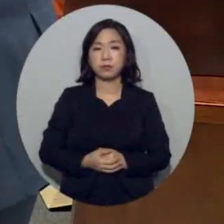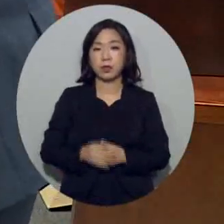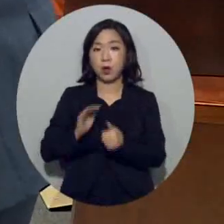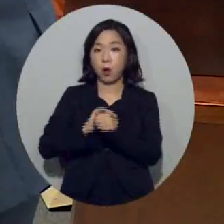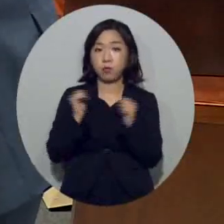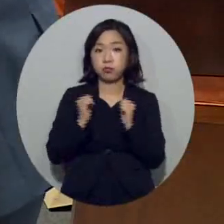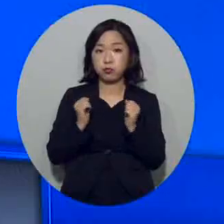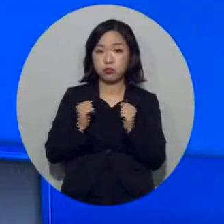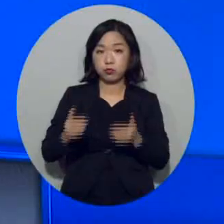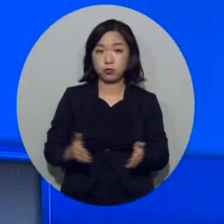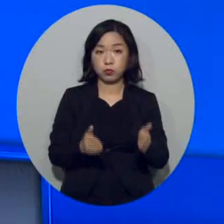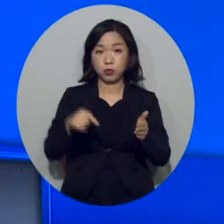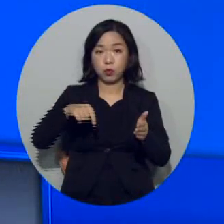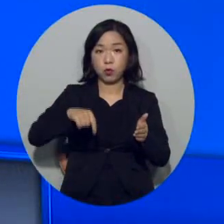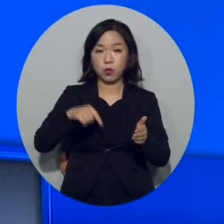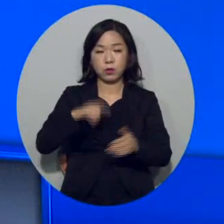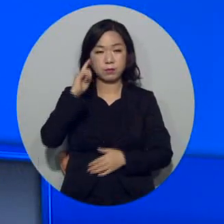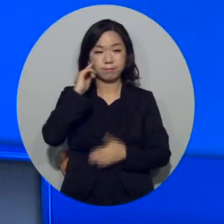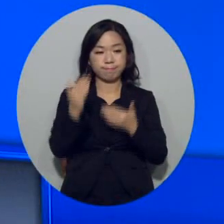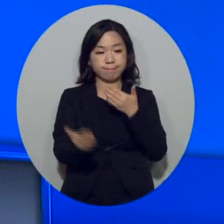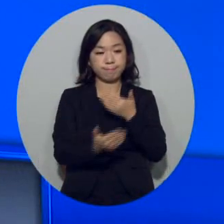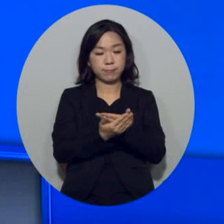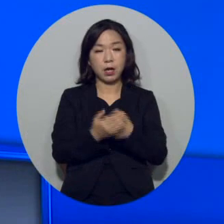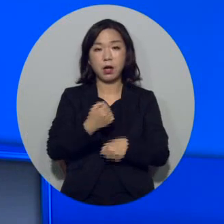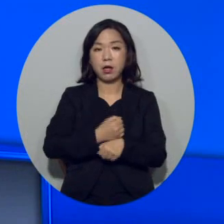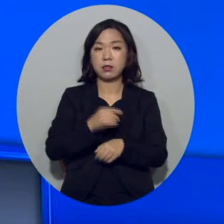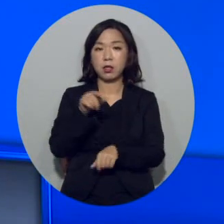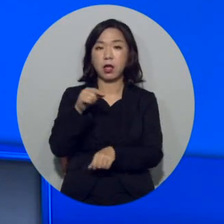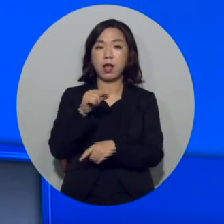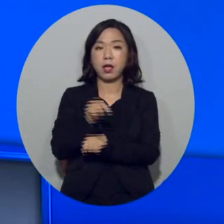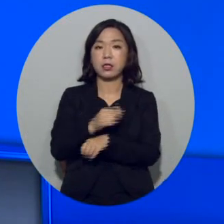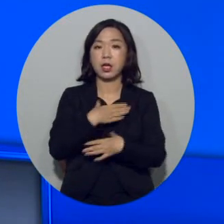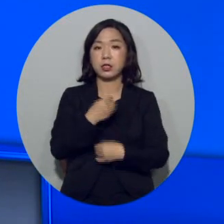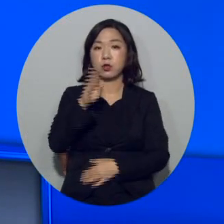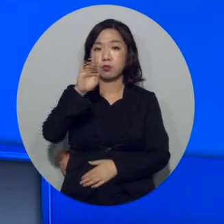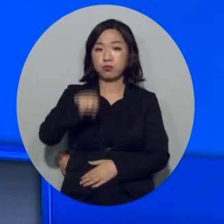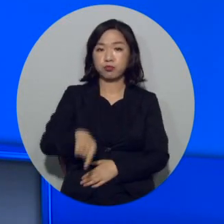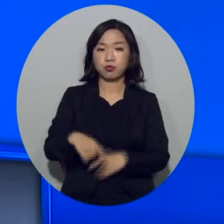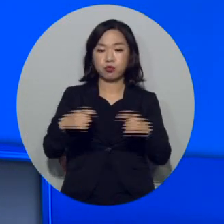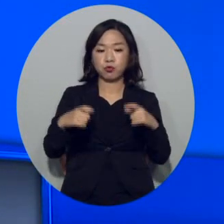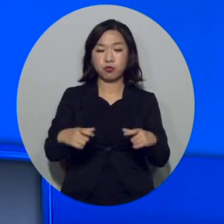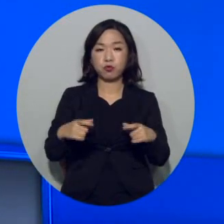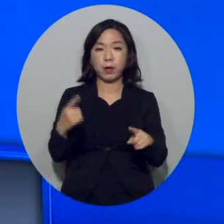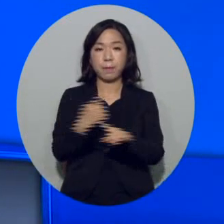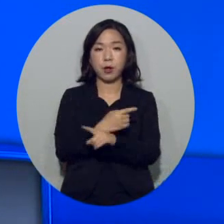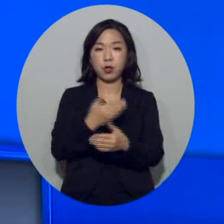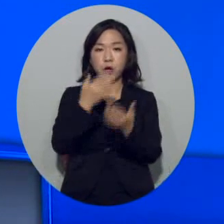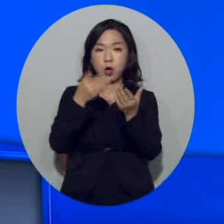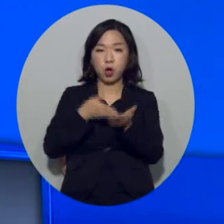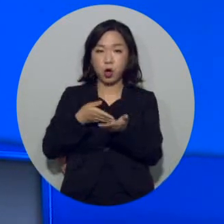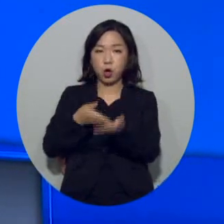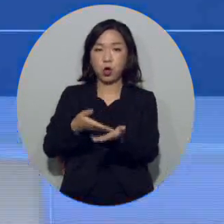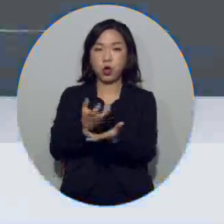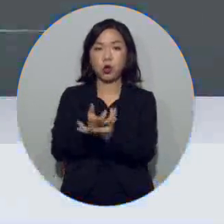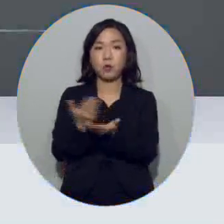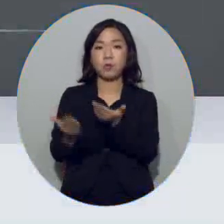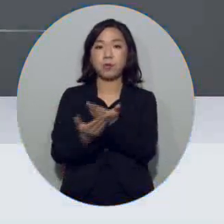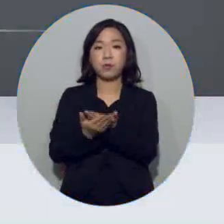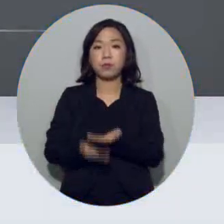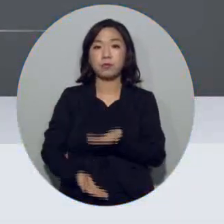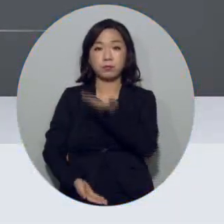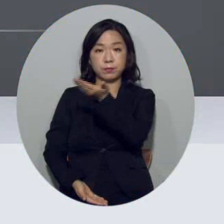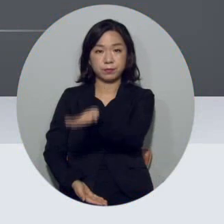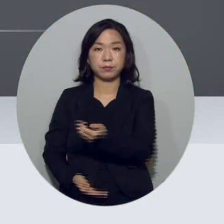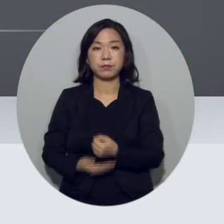경상북도는 이 의견을 참고해서 행정안전부에 관할구역 변경 것 이 설을 냈습니다 그러나